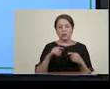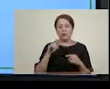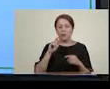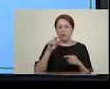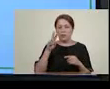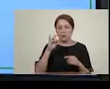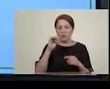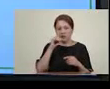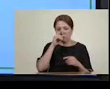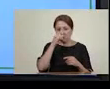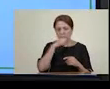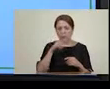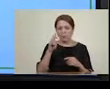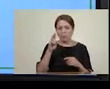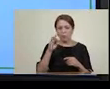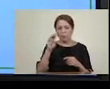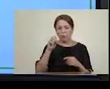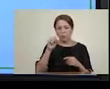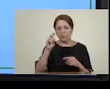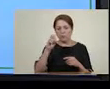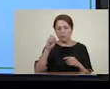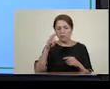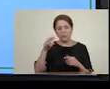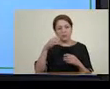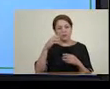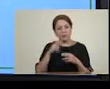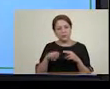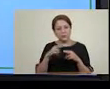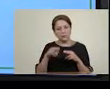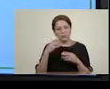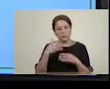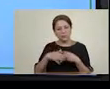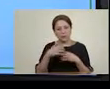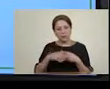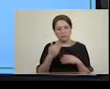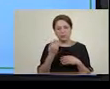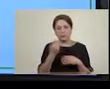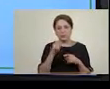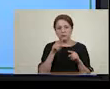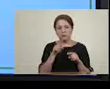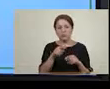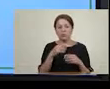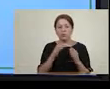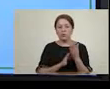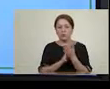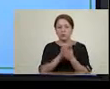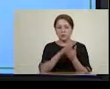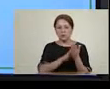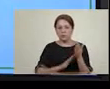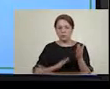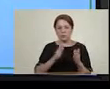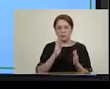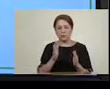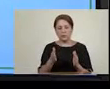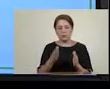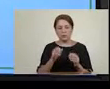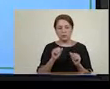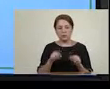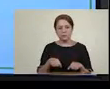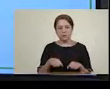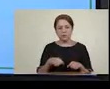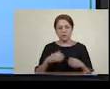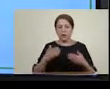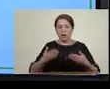limon, bobob, sabzi, karam. Siz bu o'simliklarni yana davom ettirishingiz mumkin. Ularning hayotiy shakli,